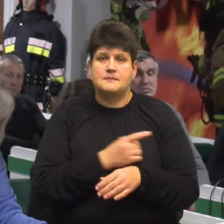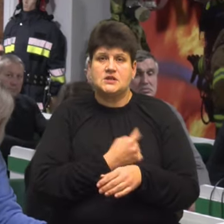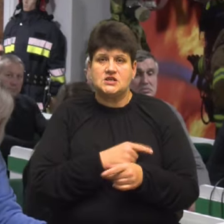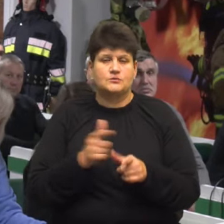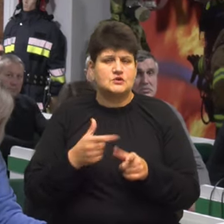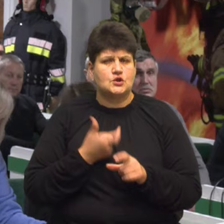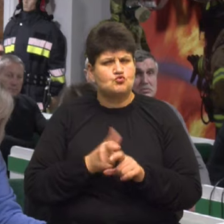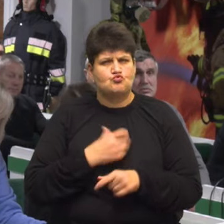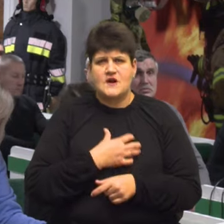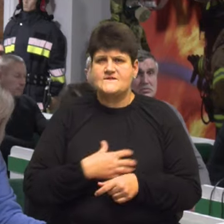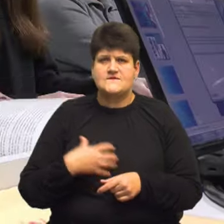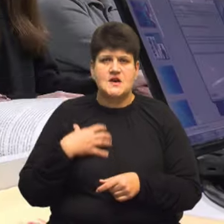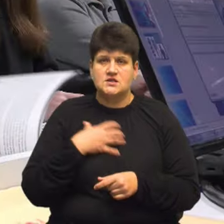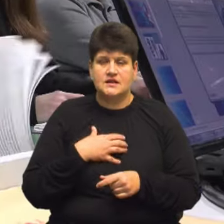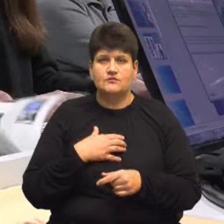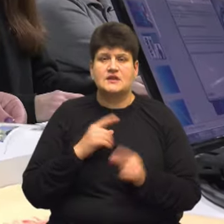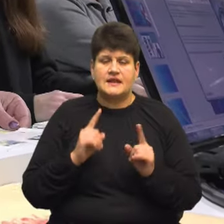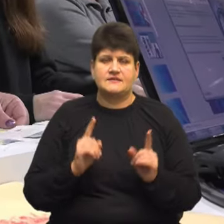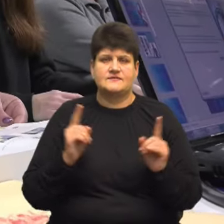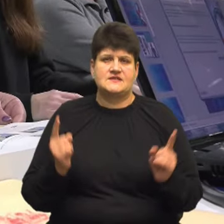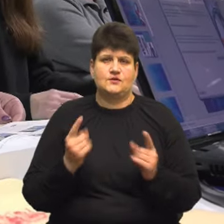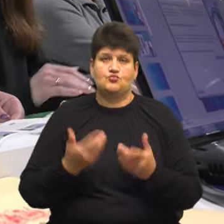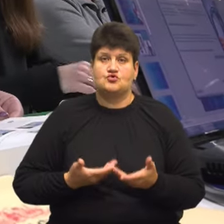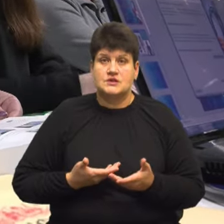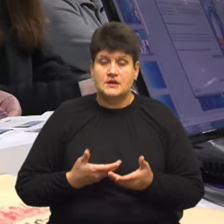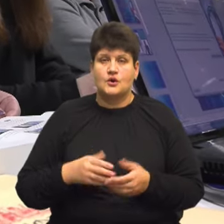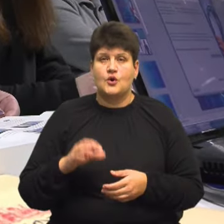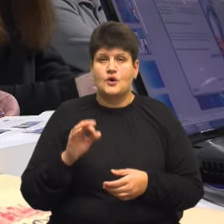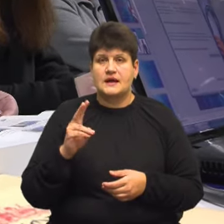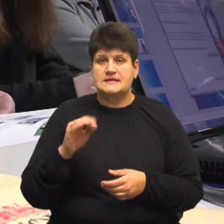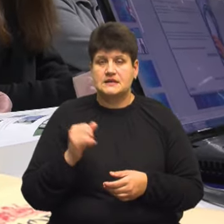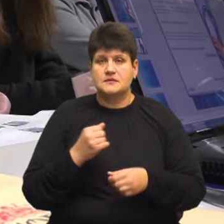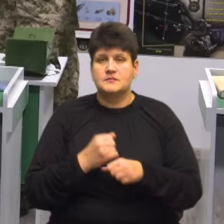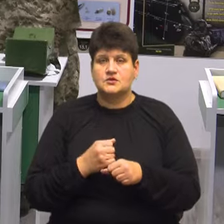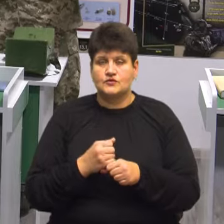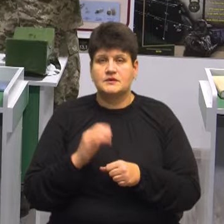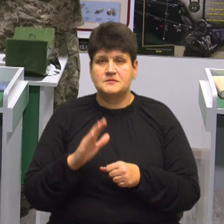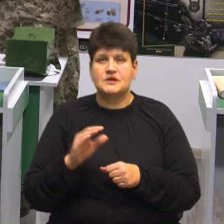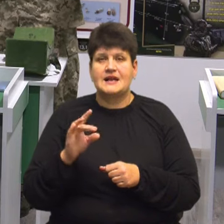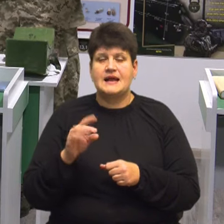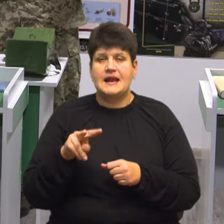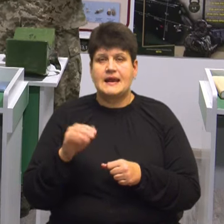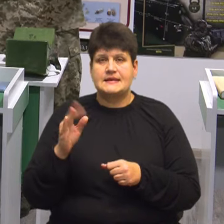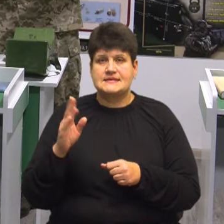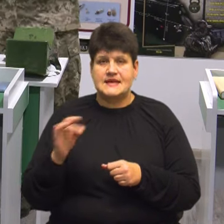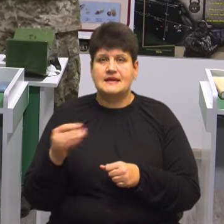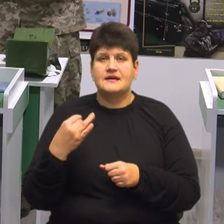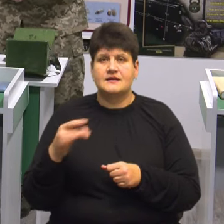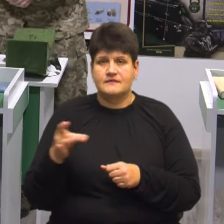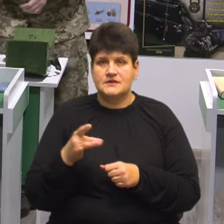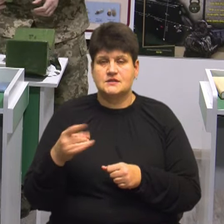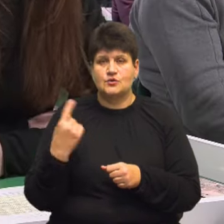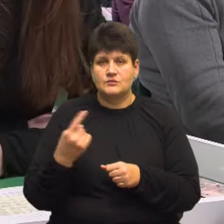важливе, навіть в цивільному житті. Оксана Мілоста працює у Володимирецькому ліцеї на Рівненщині. Каже, викладає захист